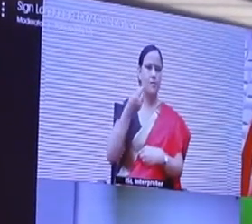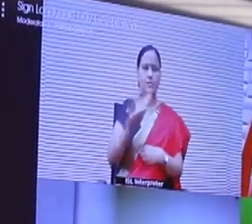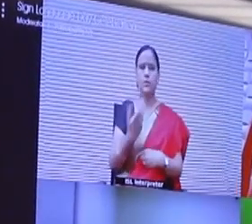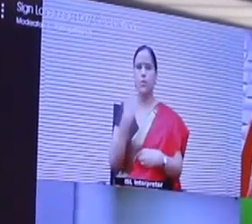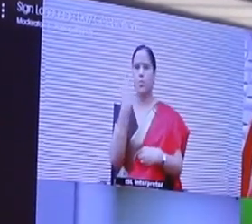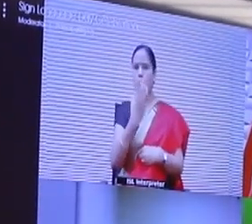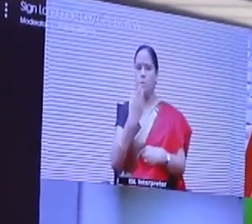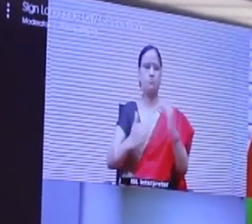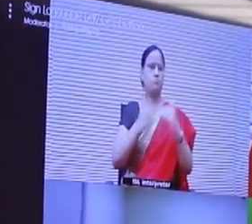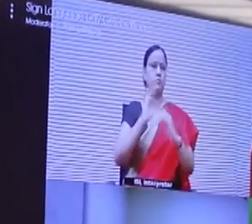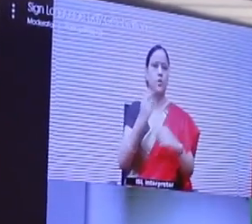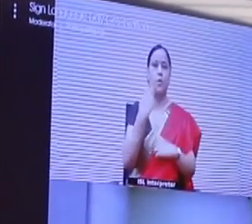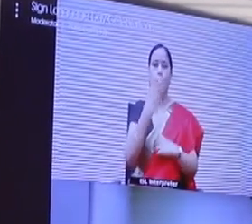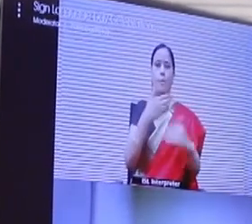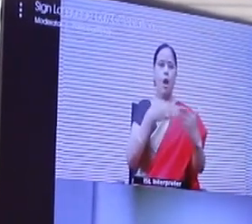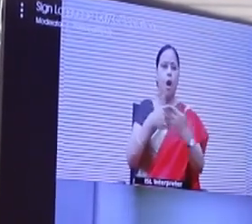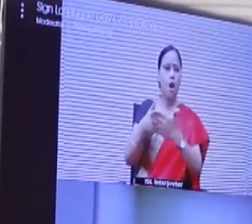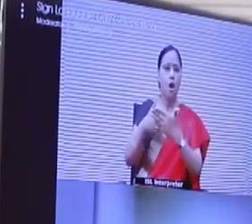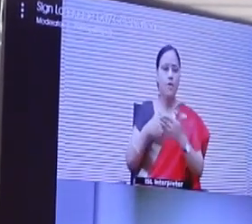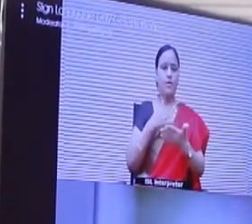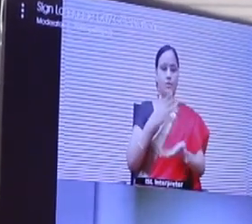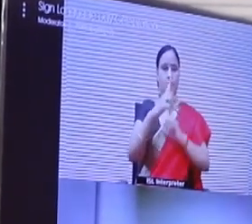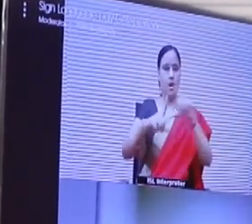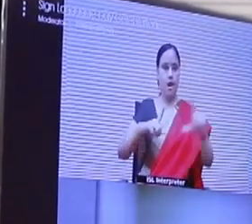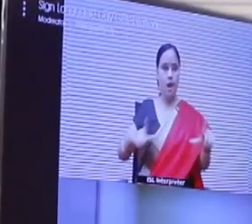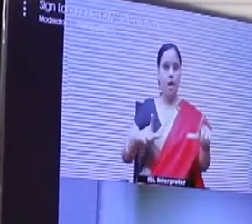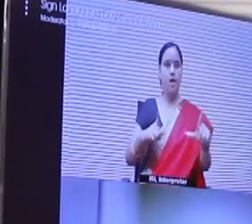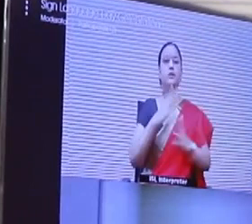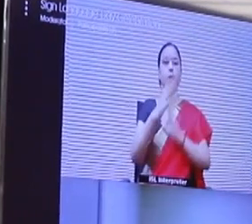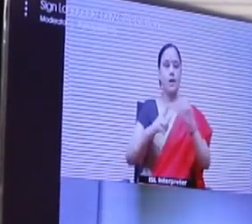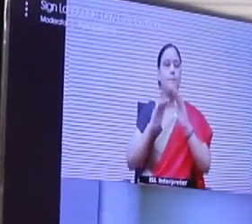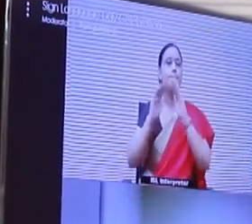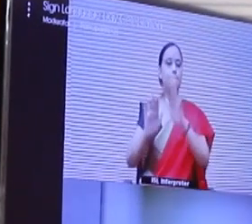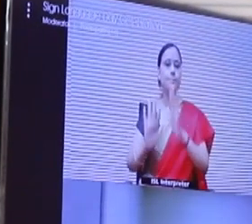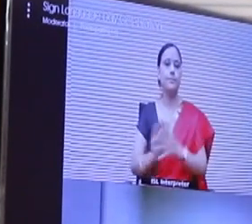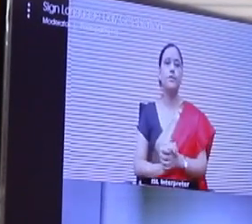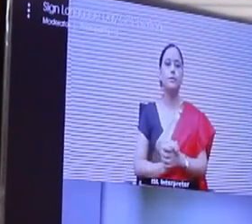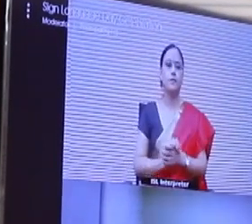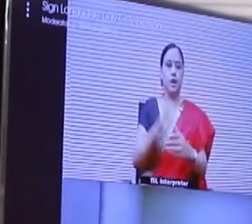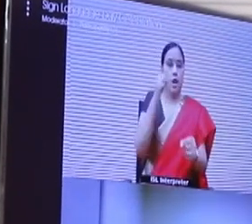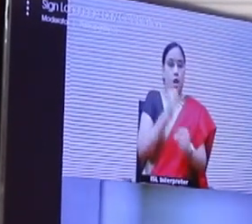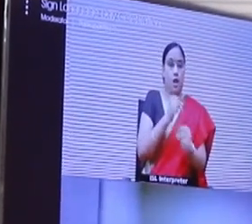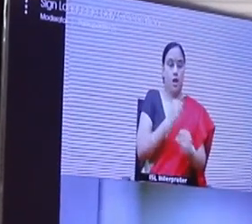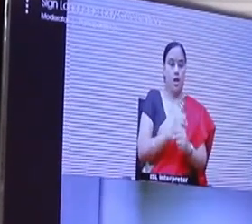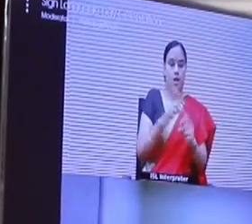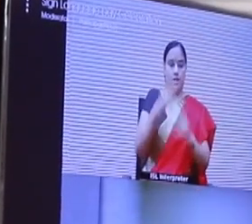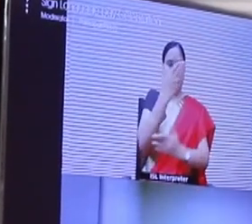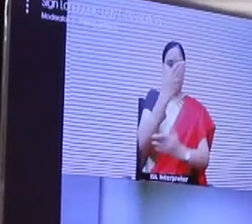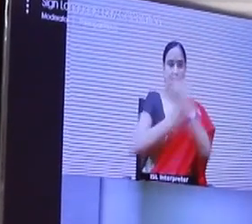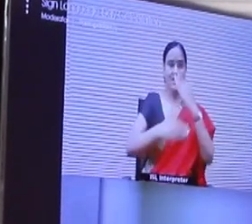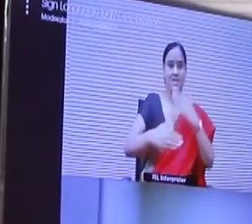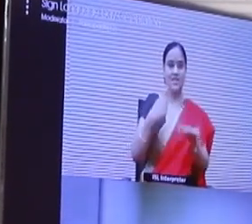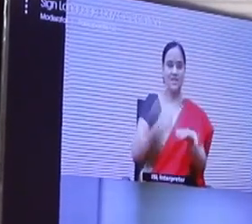संवाद का विकास बाधित रहता है और उनकी सांकेतिक भाषा पर निर्भरता बनी रहती है। सरकार ने दिव्यांग व्यक्तियों के अधिकार